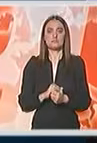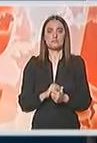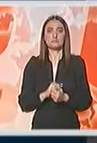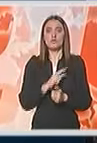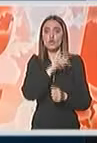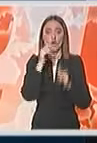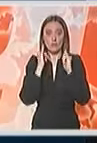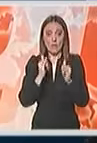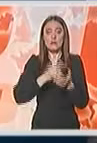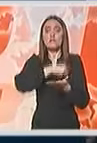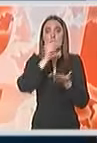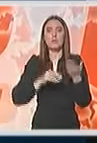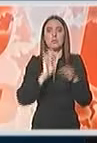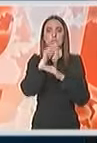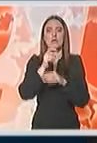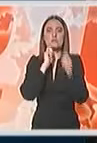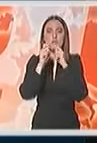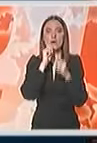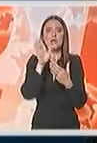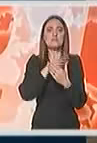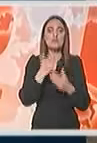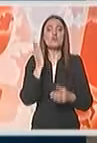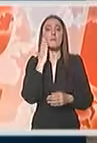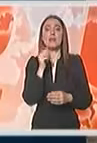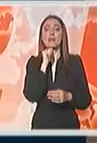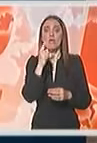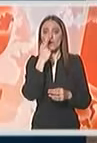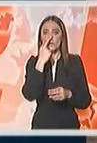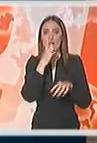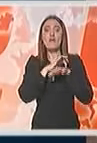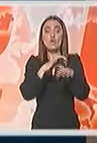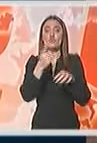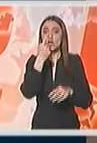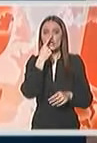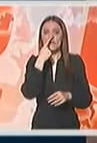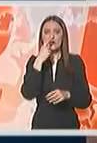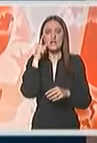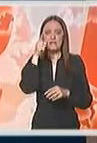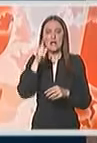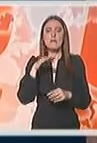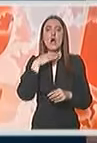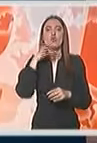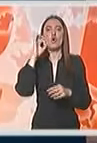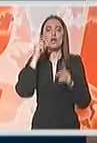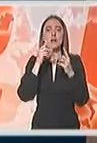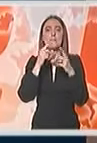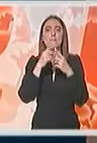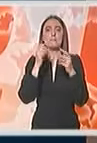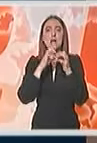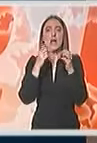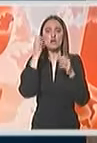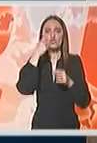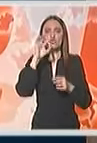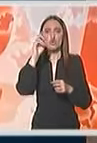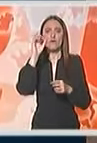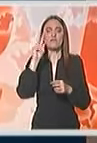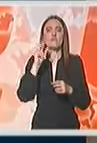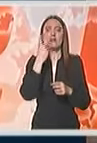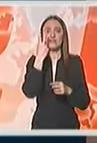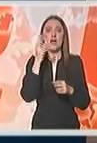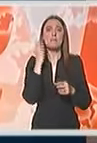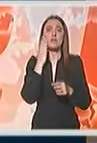Do danas je potpisano više sporazuma između Amerike i Rusije. Vođa Sovjetskog saveza Mihail Gorbačov potpisao je ugovore sa dva